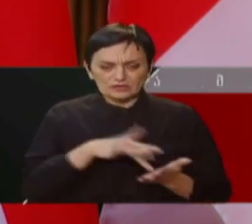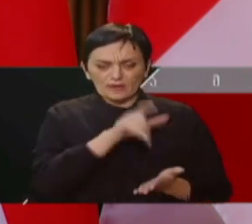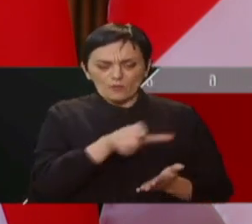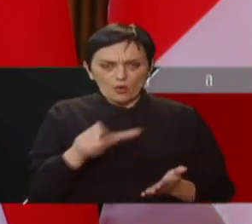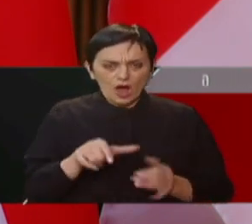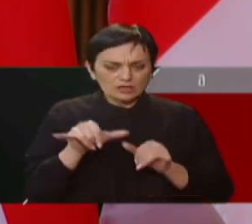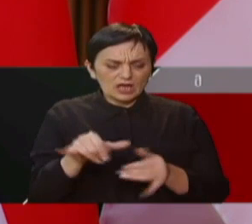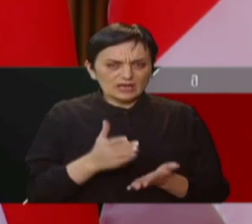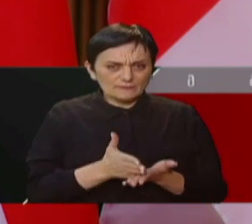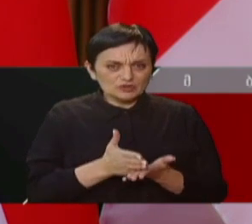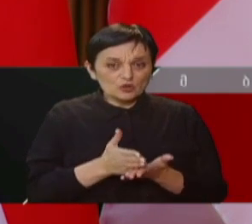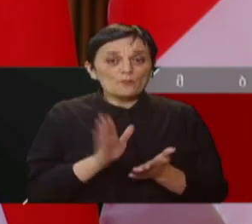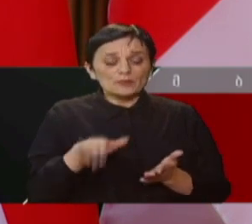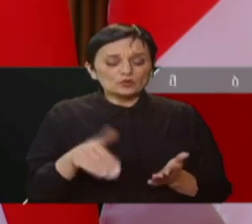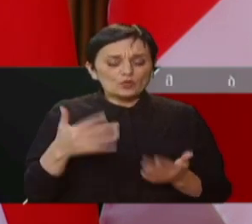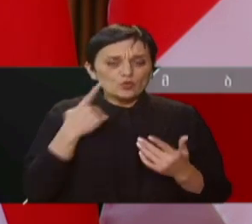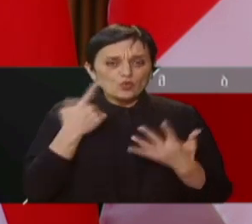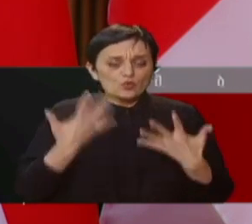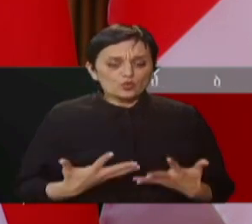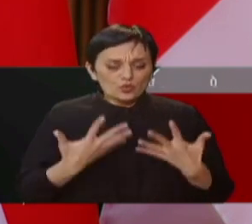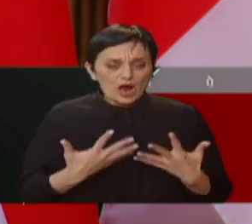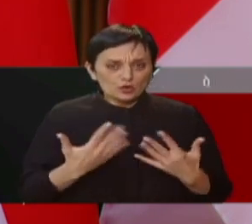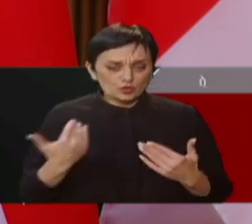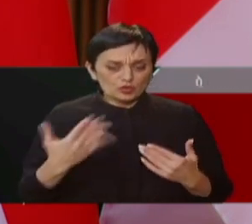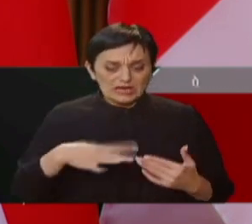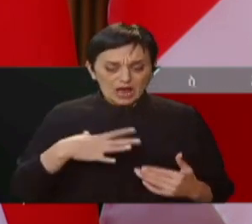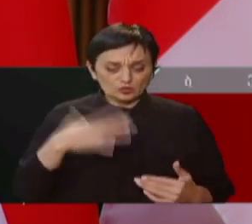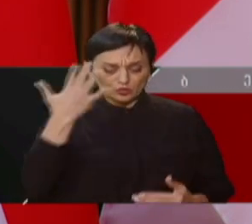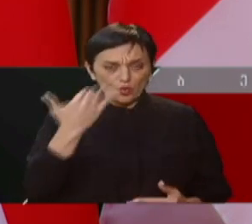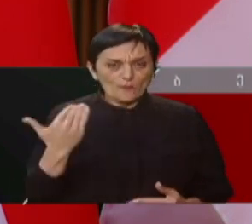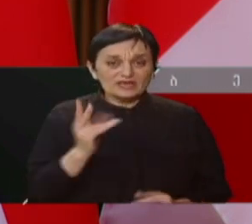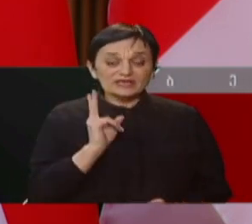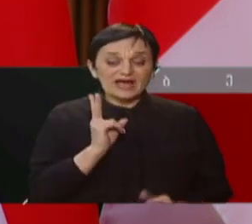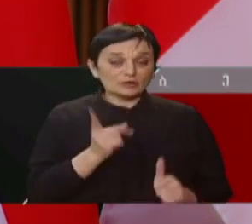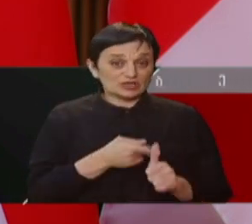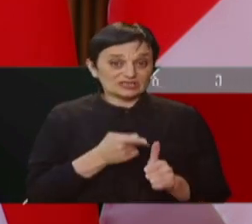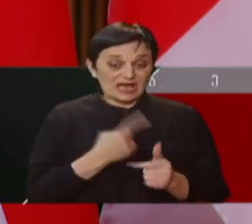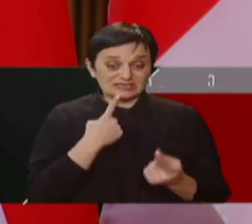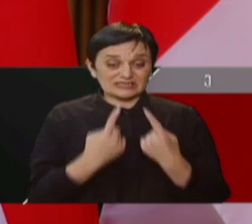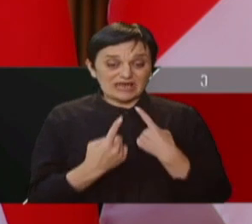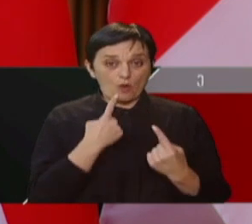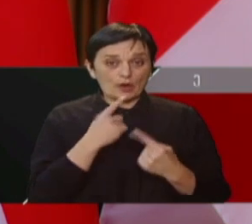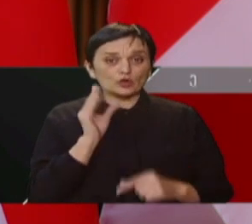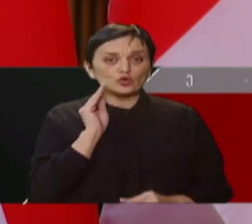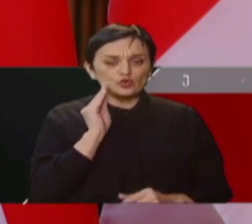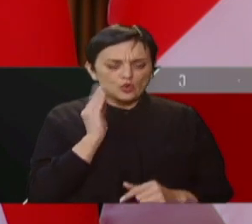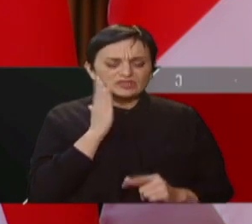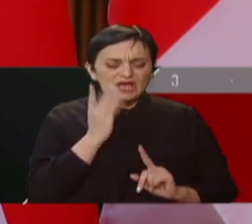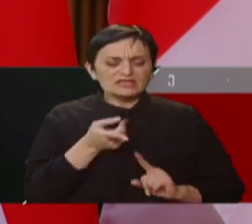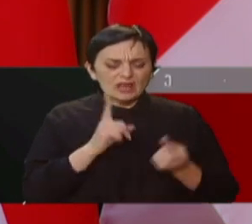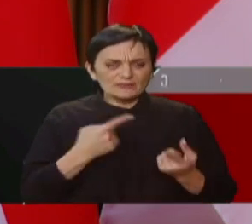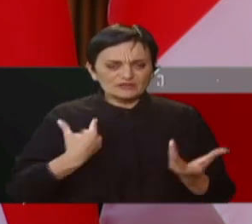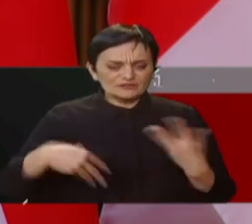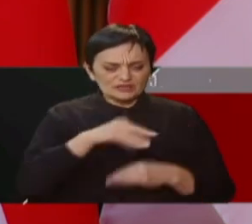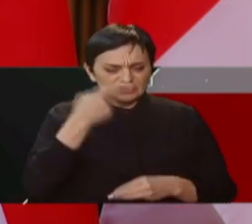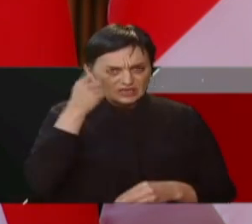აქვს. მით უმეტეს უხერხულია მისი მხრიდან და ქართული ოცნების მხრიდან კანდიდატის სტატუსზე საუბარი, როცა ნამდვილად ყველამ ვიცით,